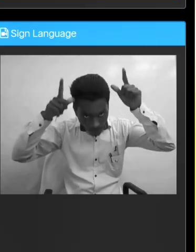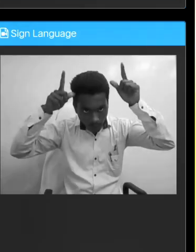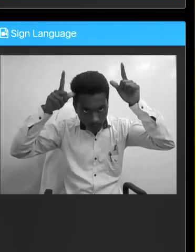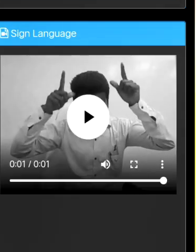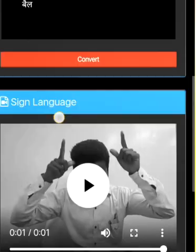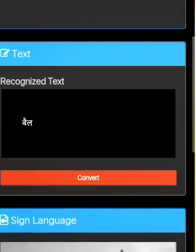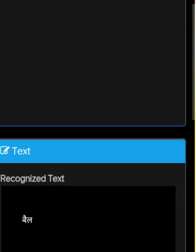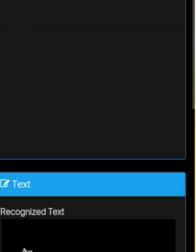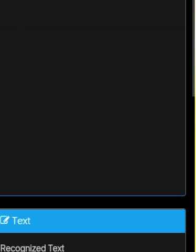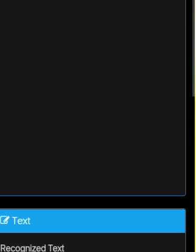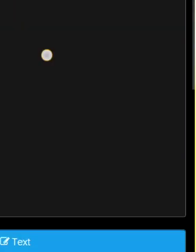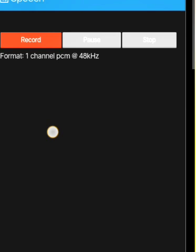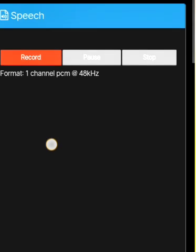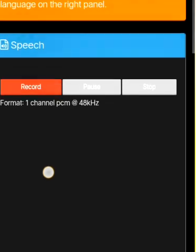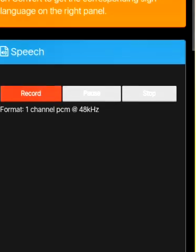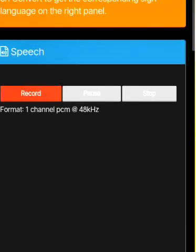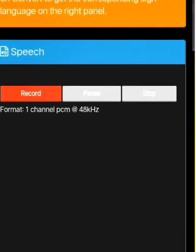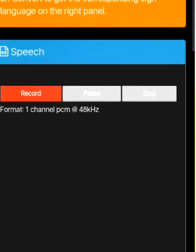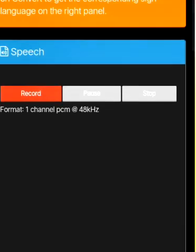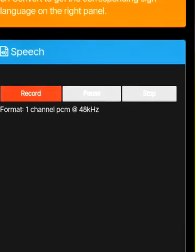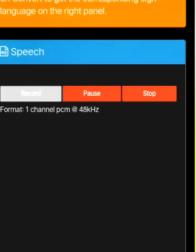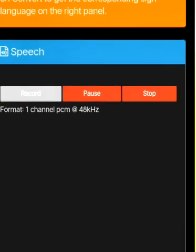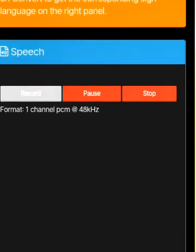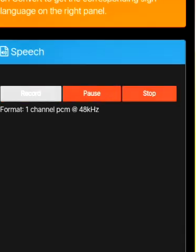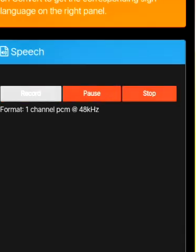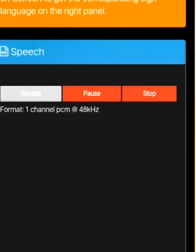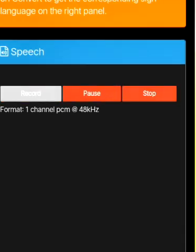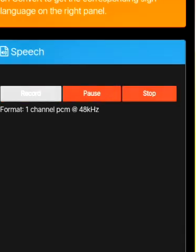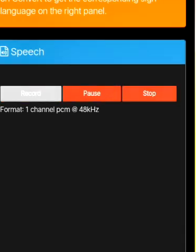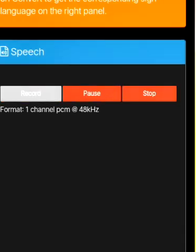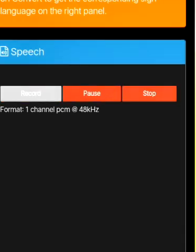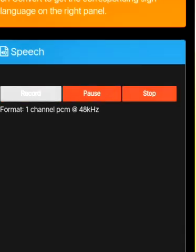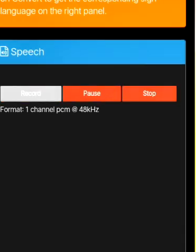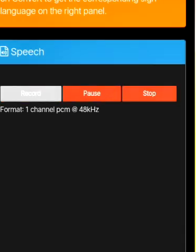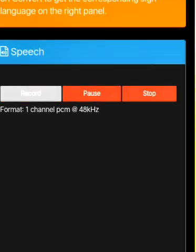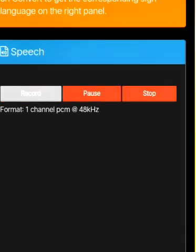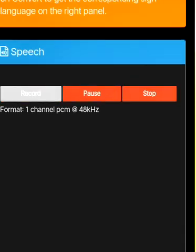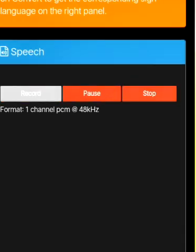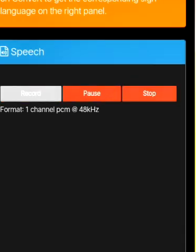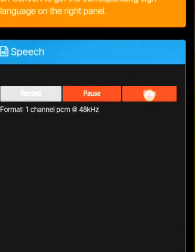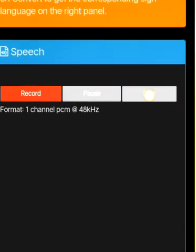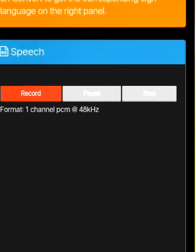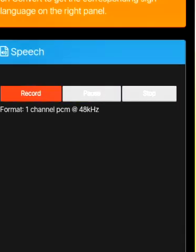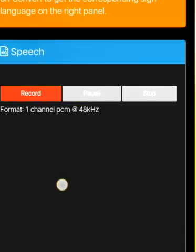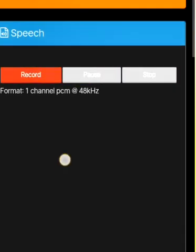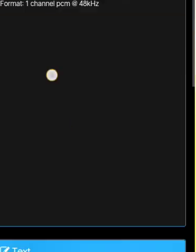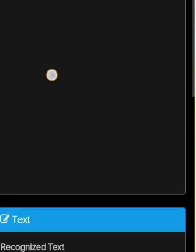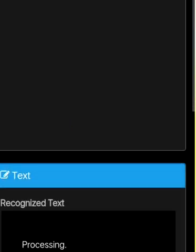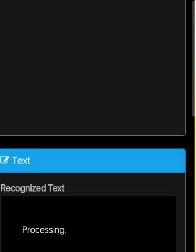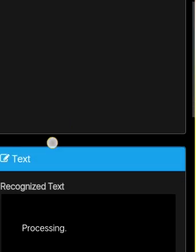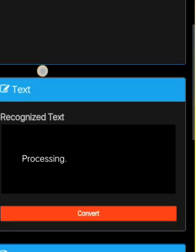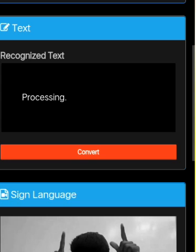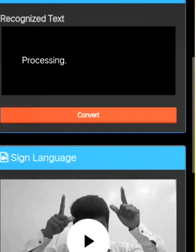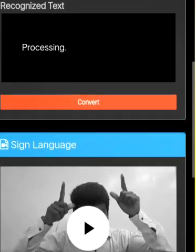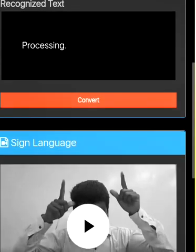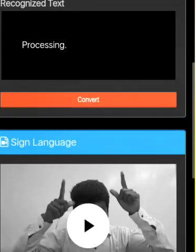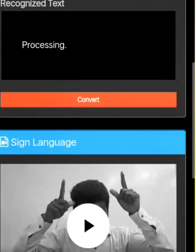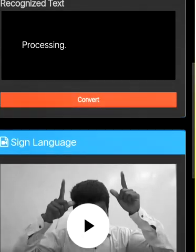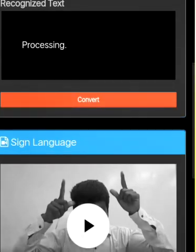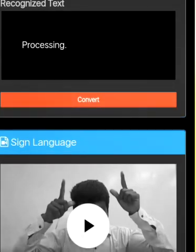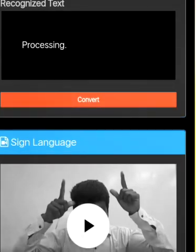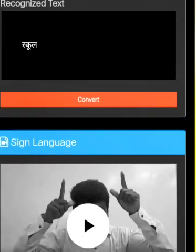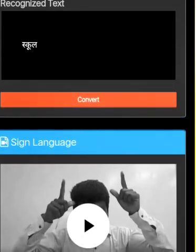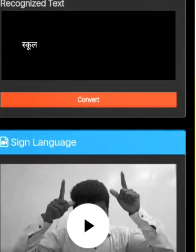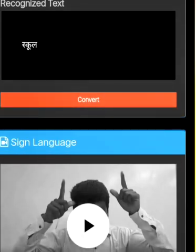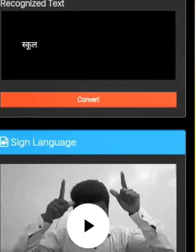से ये किया जाएगा। तो ये तो है एक एक अक्षर के लिए, अर्थात एक एक शब्द के लिए। अब मैं कर रहा हूँ पुस्तक, यहाँ पे मैं कर रहा